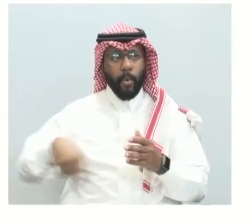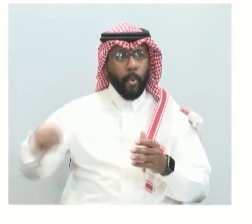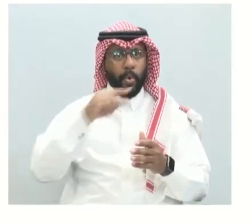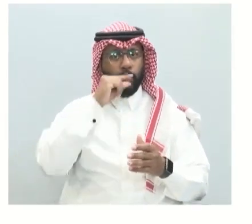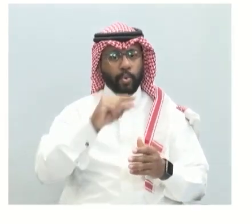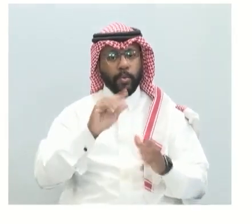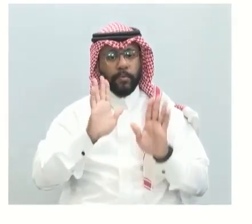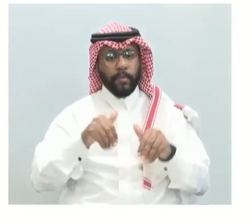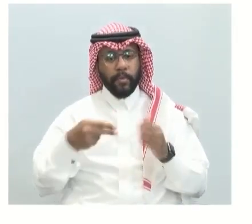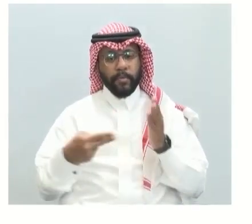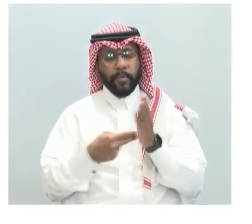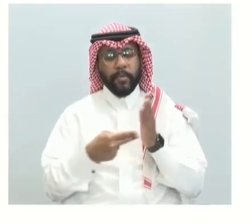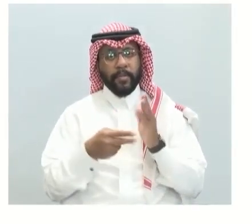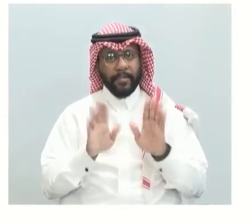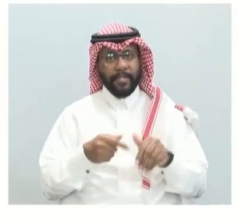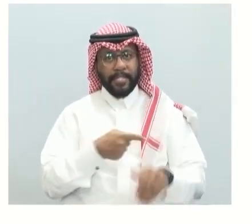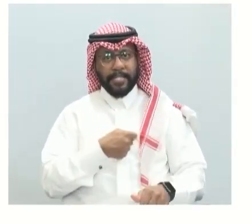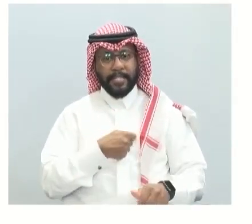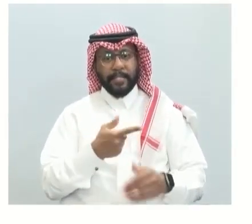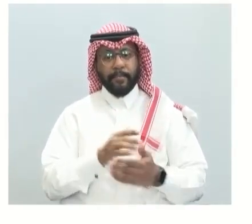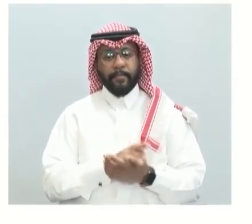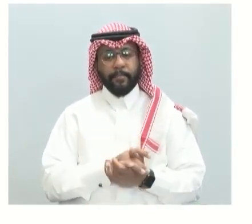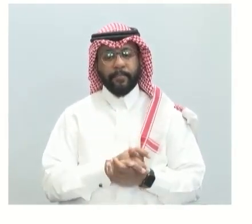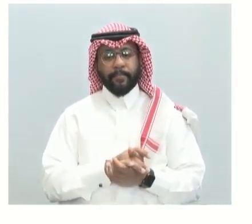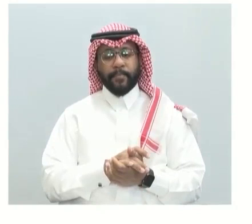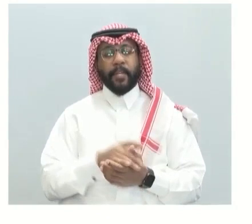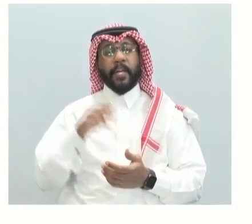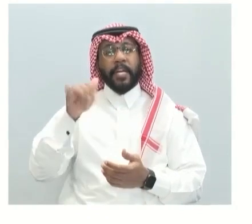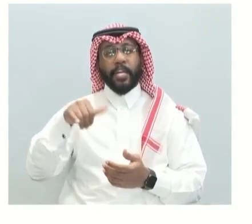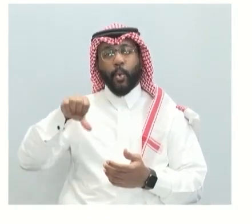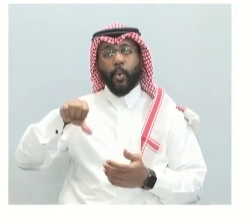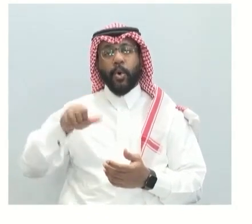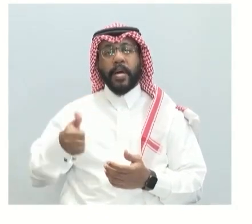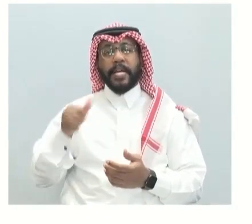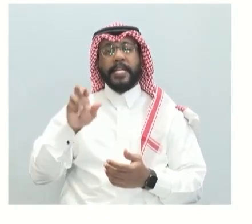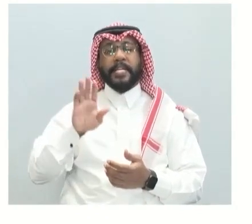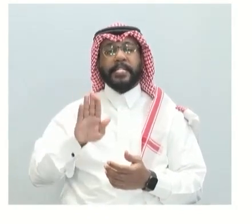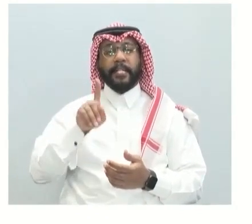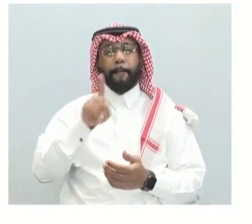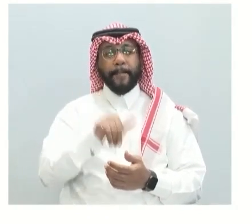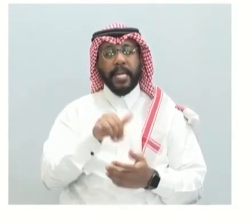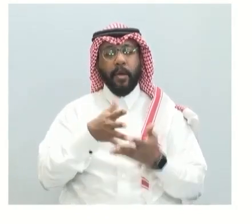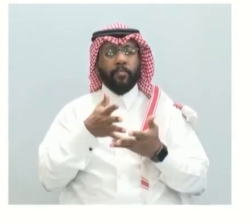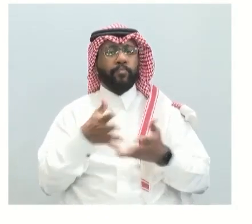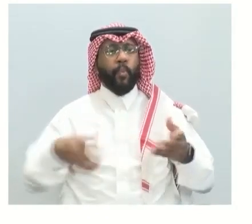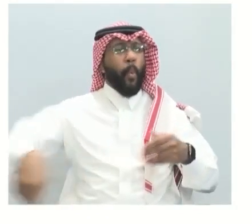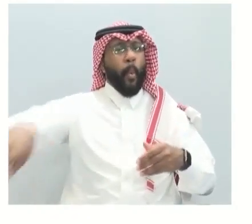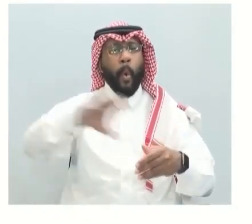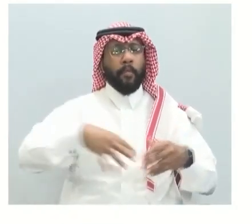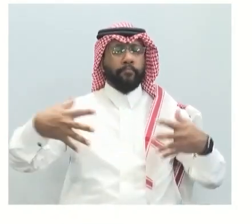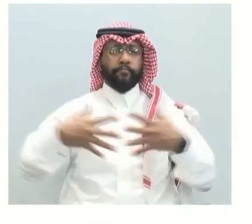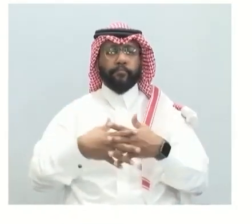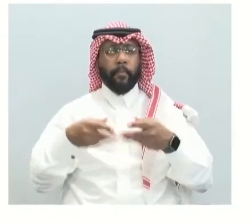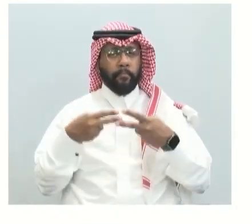الصوت والصوره وهو المنفذ احسنتم اليو اس بي بورت ويستخدم بشكل واسع مع الاجهزه الحديثه